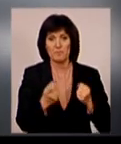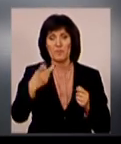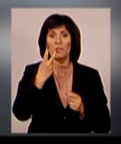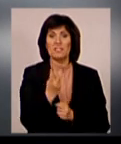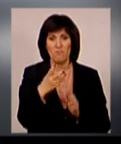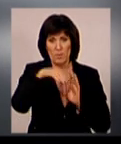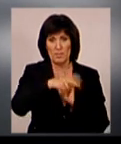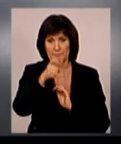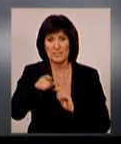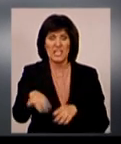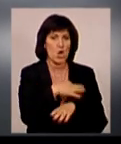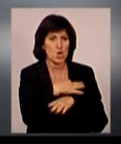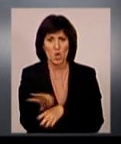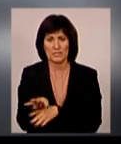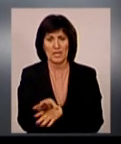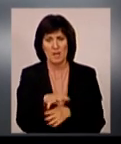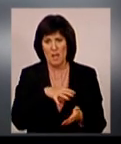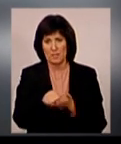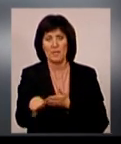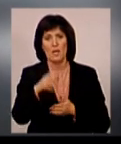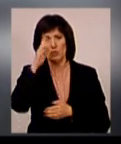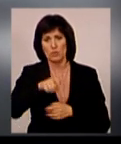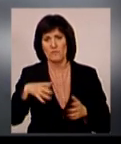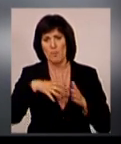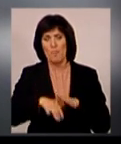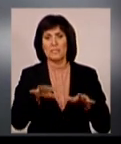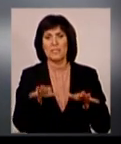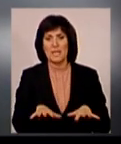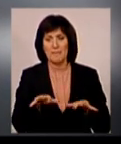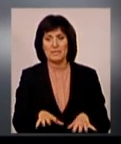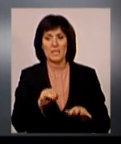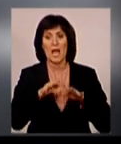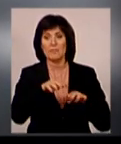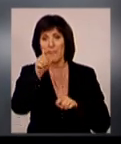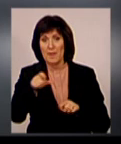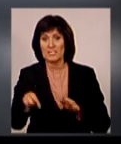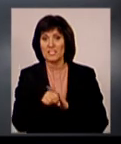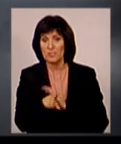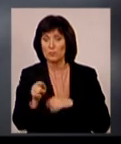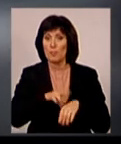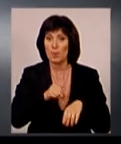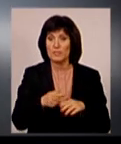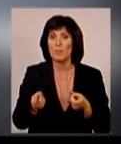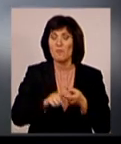містян, їх розстріляли чергою з автомата Калашникова. Чоловіки померли на місці, а нападники втекли. Тоді